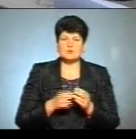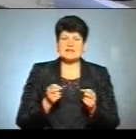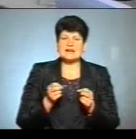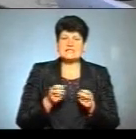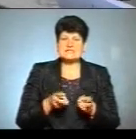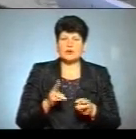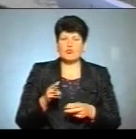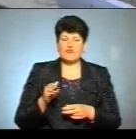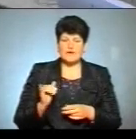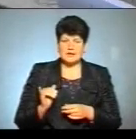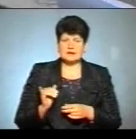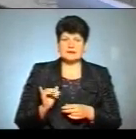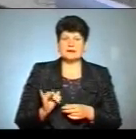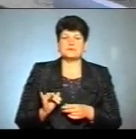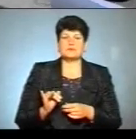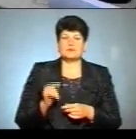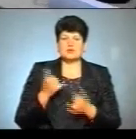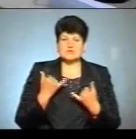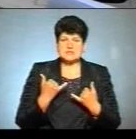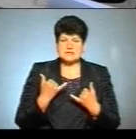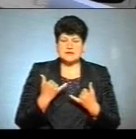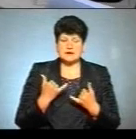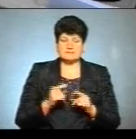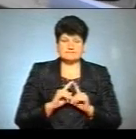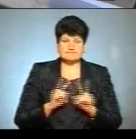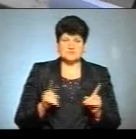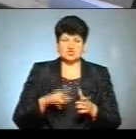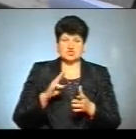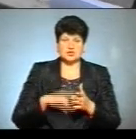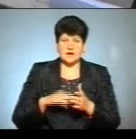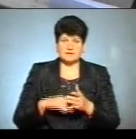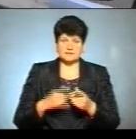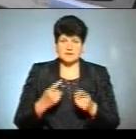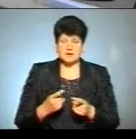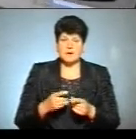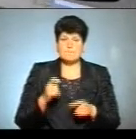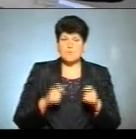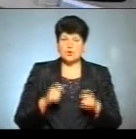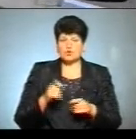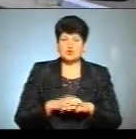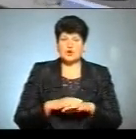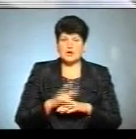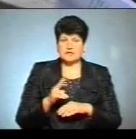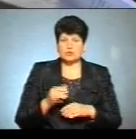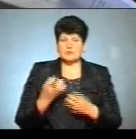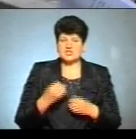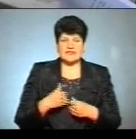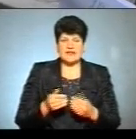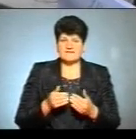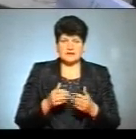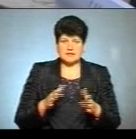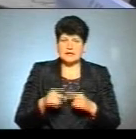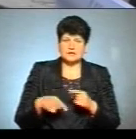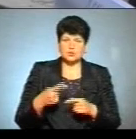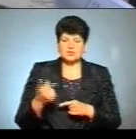дуже зараз драконівські, я би сказав, штрафи. Молочного ринку ми тимчасово ще не відкриваємо. На другий тиждень